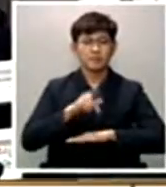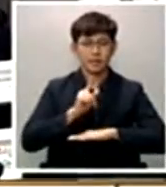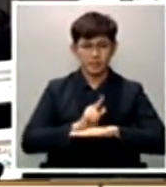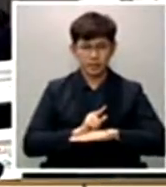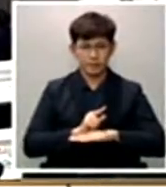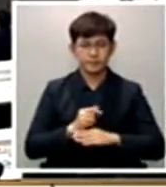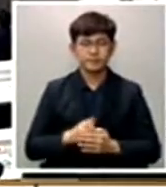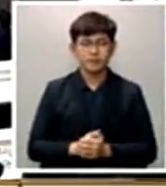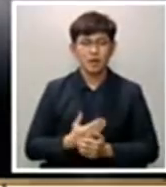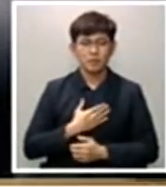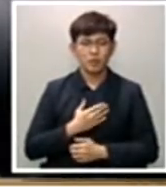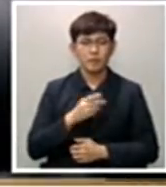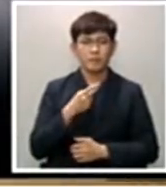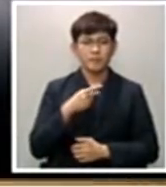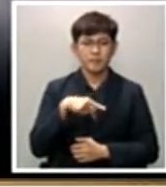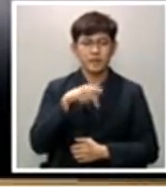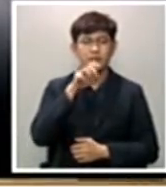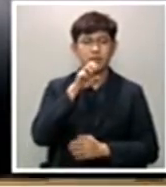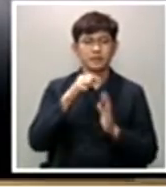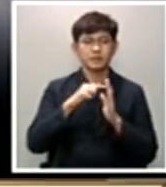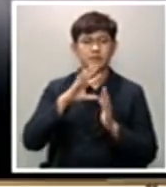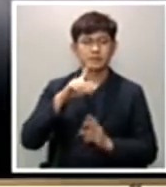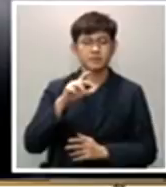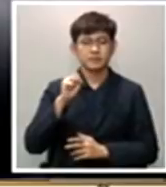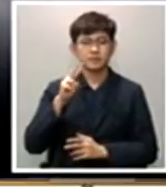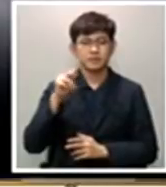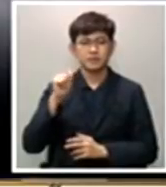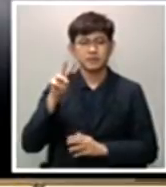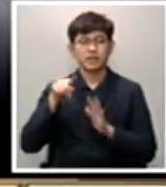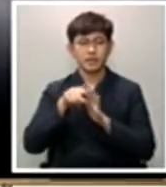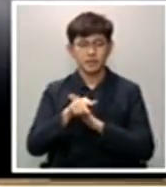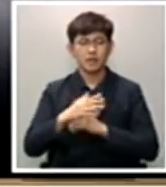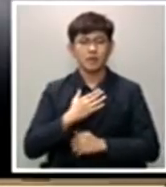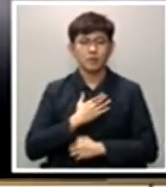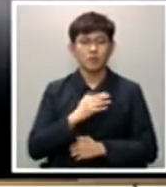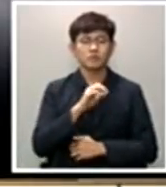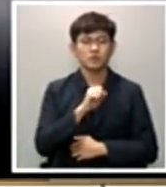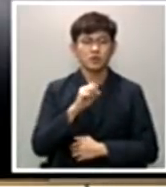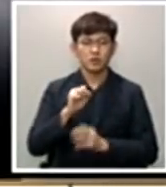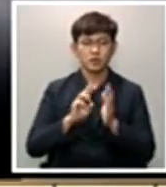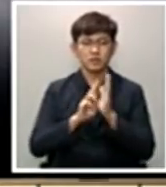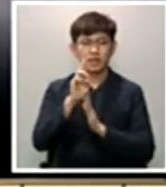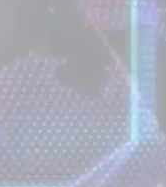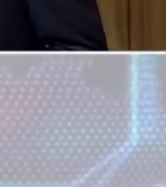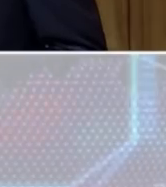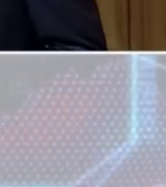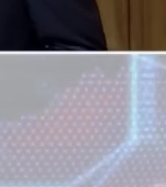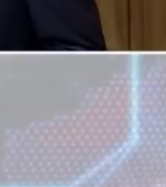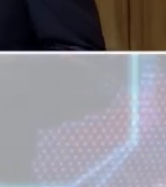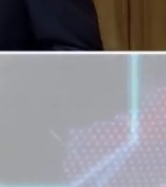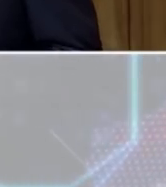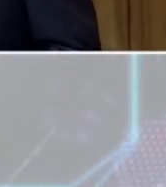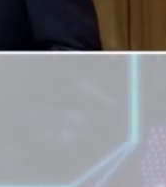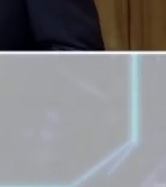พกับผมนายอภิเชษฐ์เชื้อวงศ์พานสมาชิกสภาผู้แทนราษฎรจังหวัดเชียงรายพรรคเพื่อไทย ท่านประธานที่เค